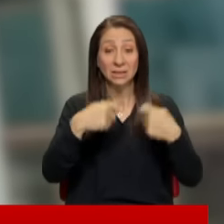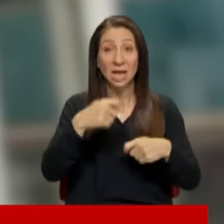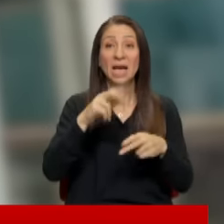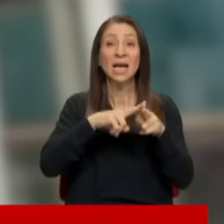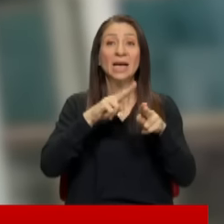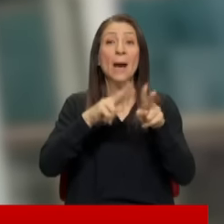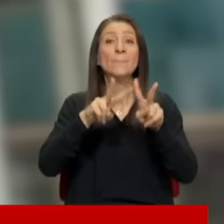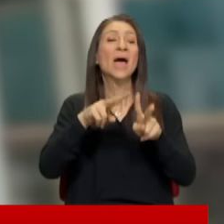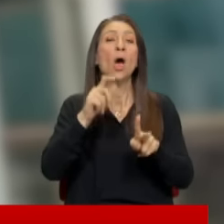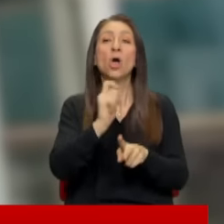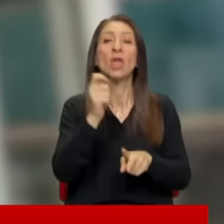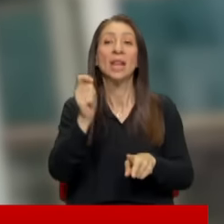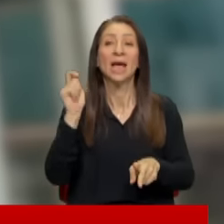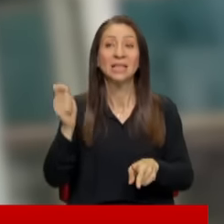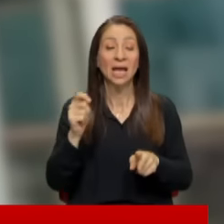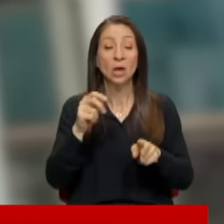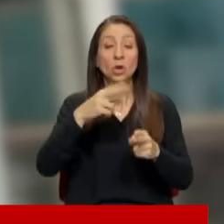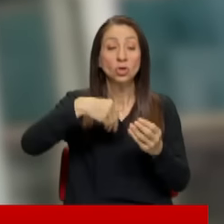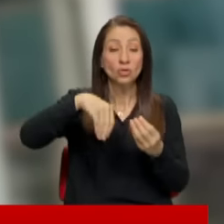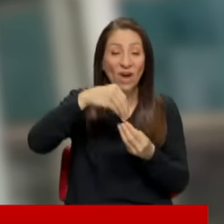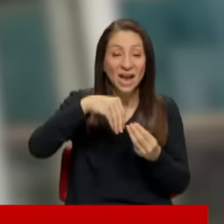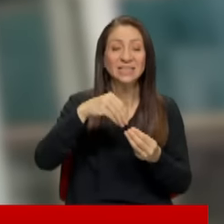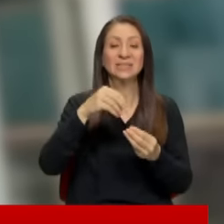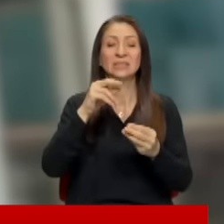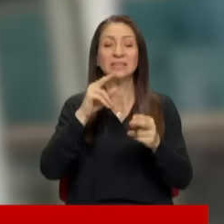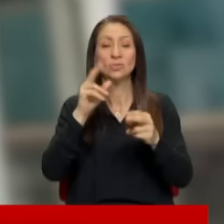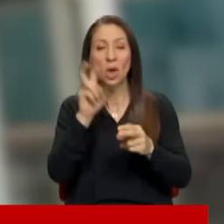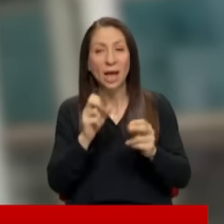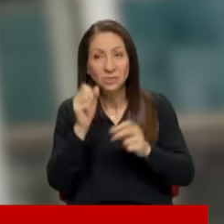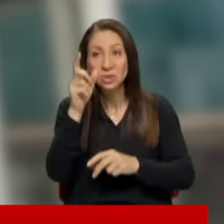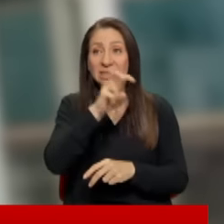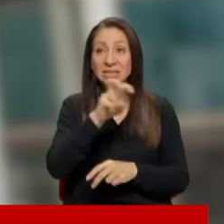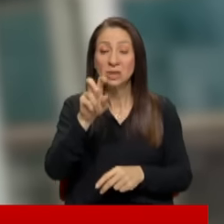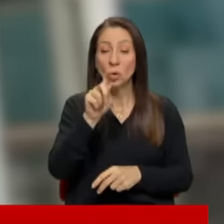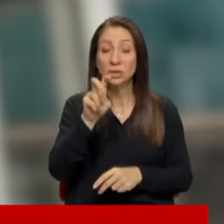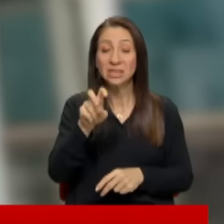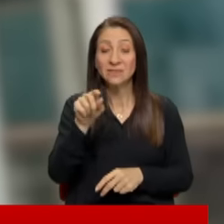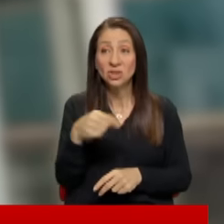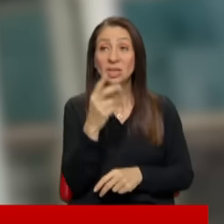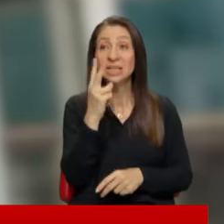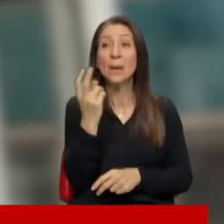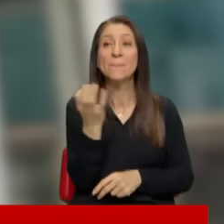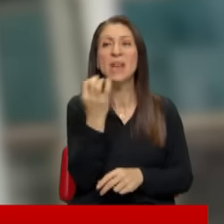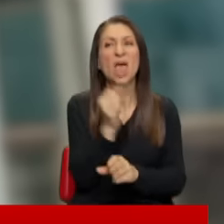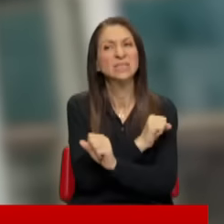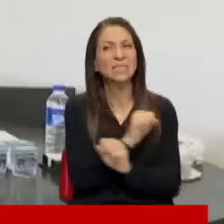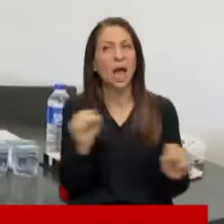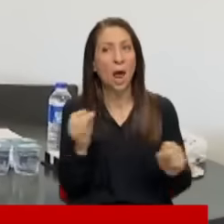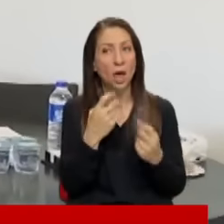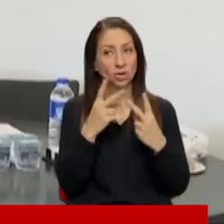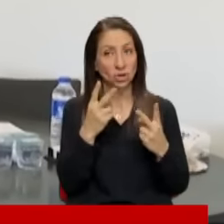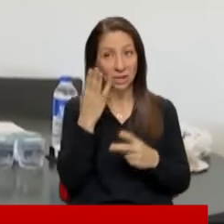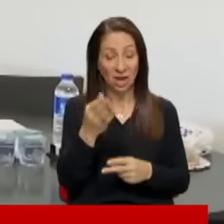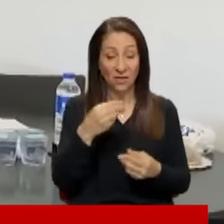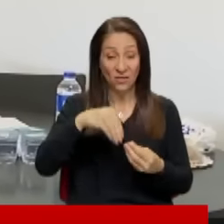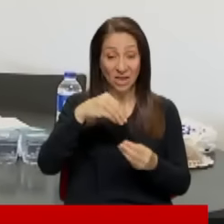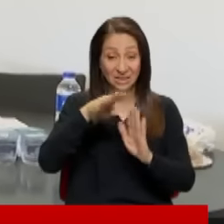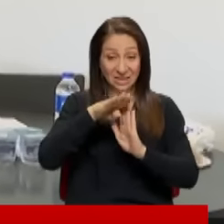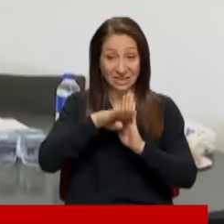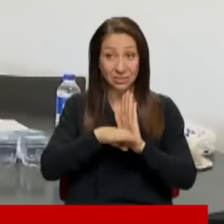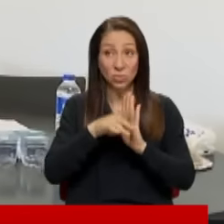korumalı mevduat sahiplerine ödenen kur ve faiz farkı nedeniyle 818,2 milyar lira zarar açıkladı. Faiz